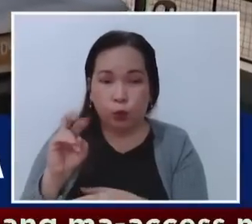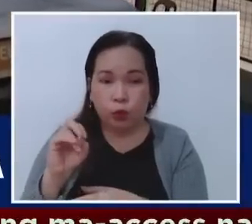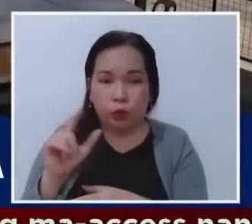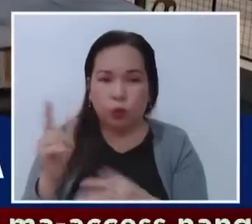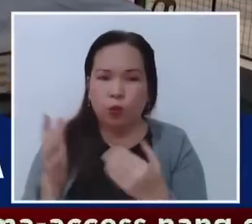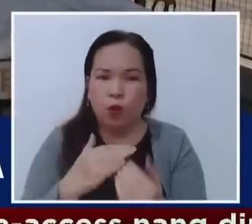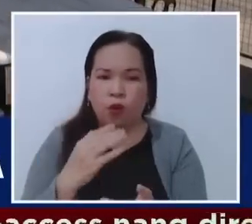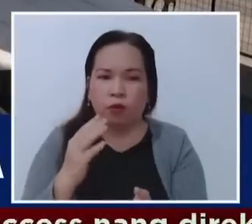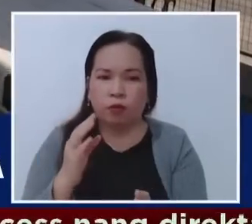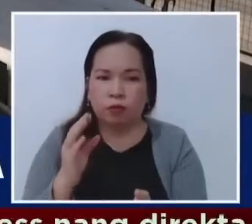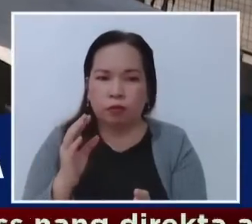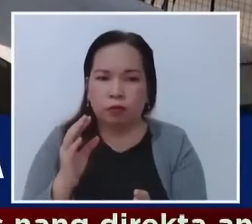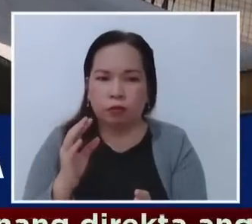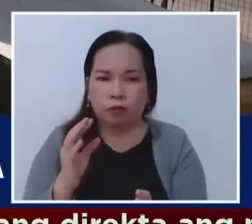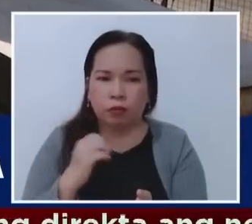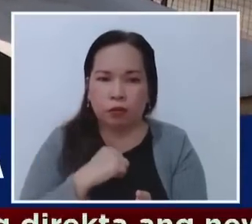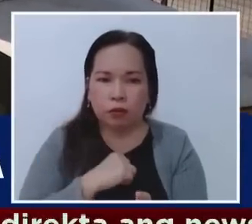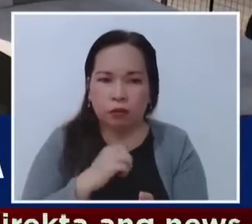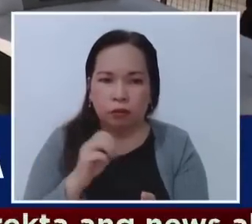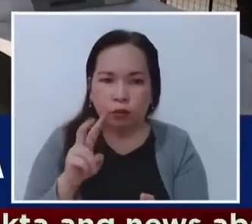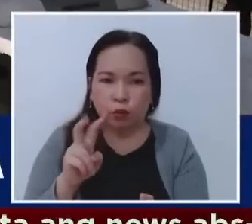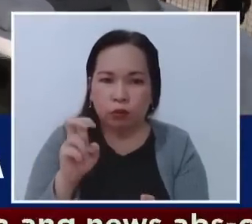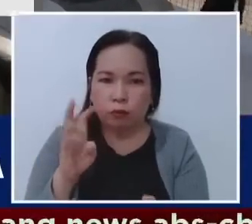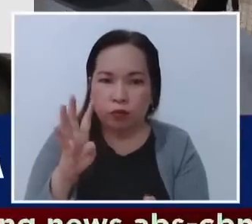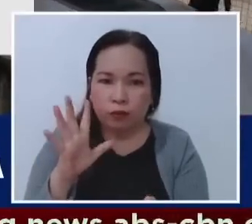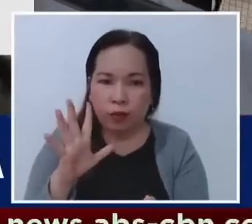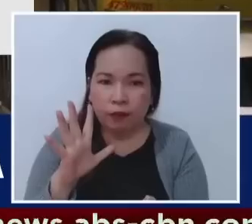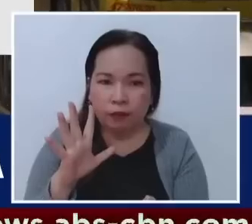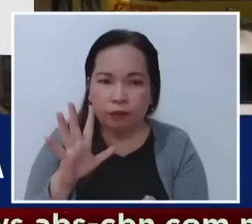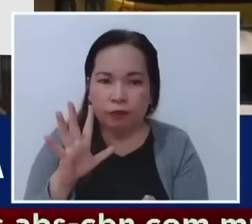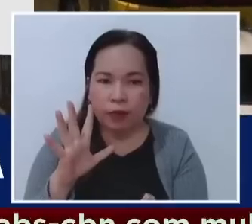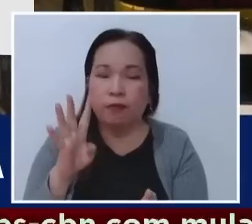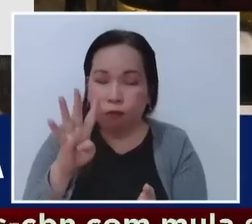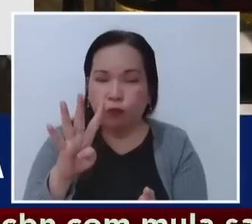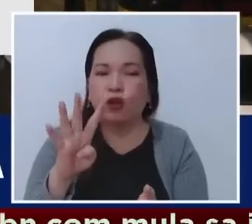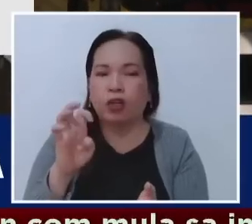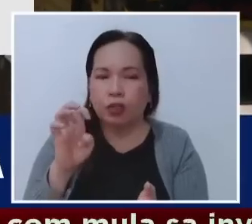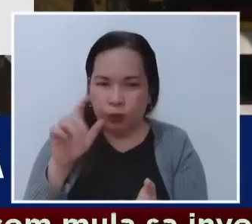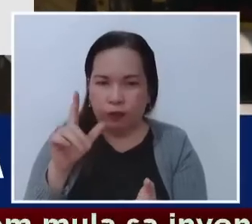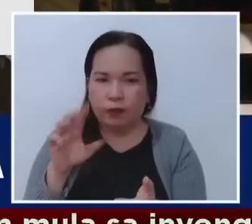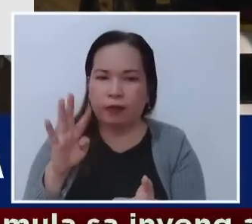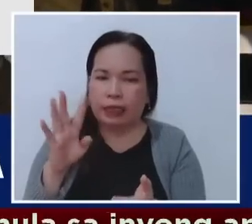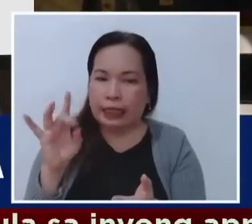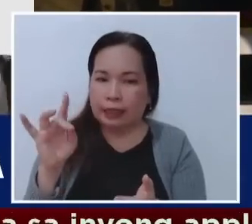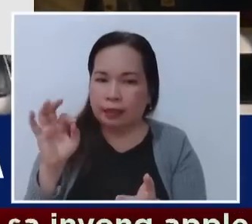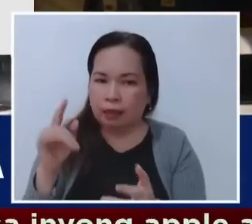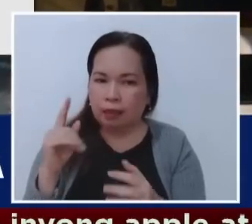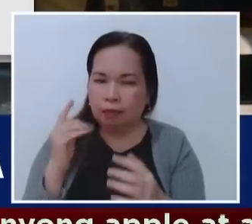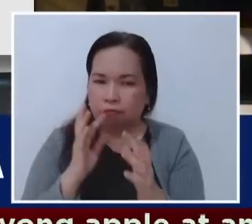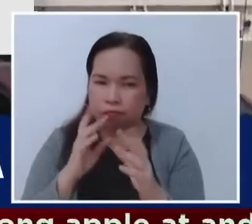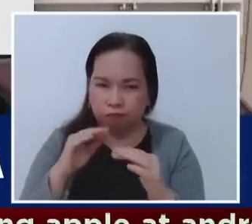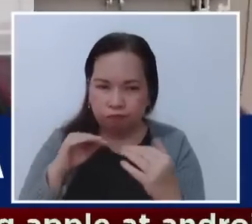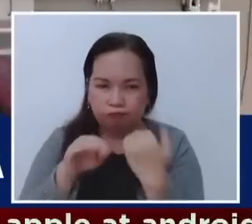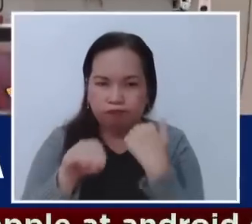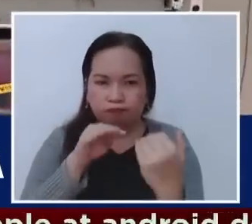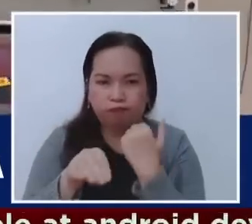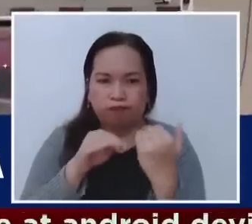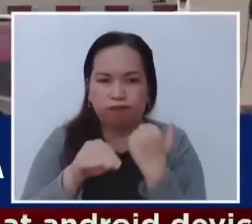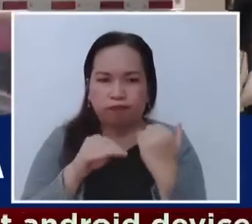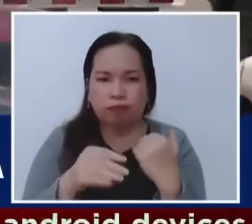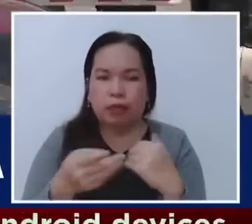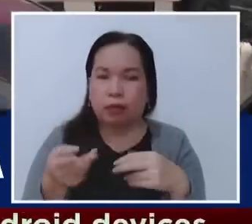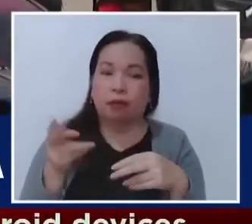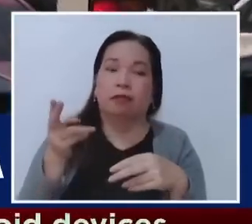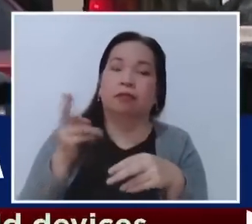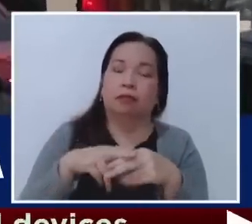425,890 ang mga sasakyan na dumaan sa EDSA, mas mataas sa 4.93% na dumaan noong July 8, 2019.